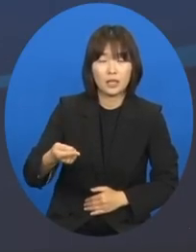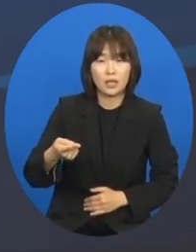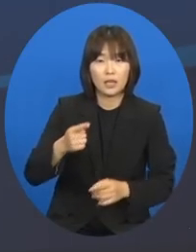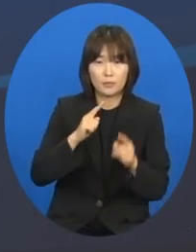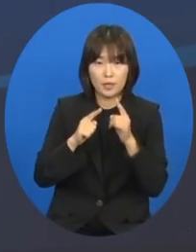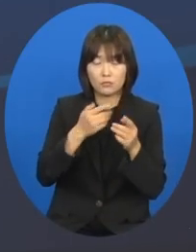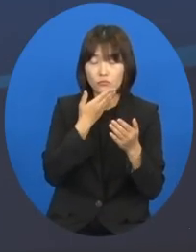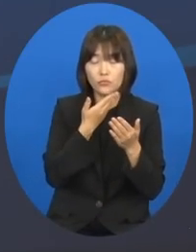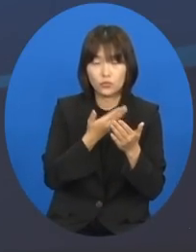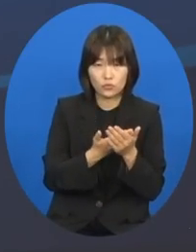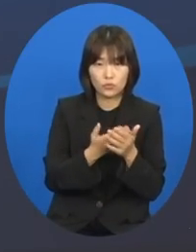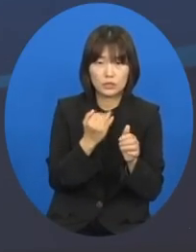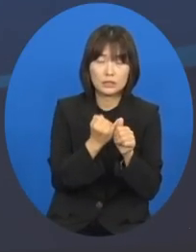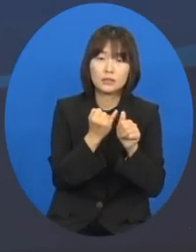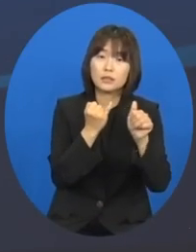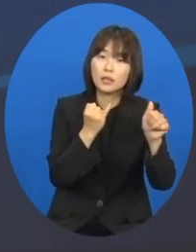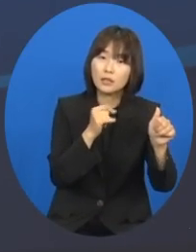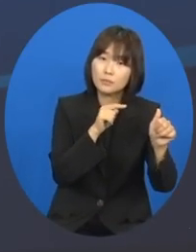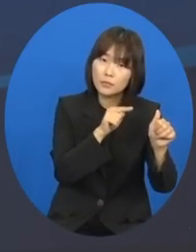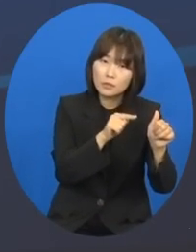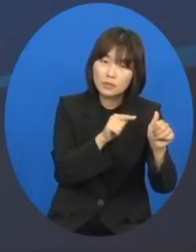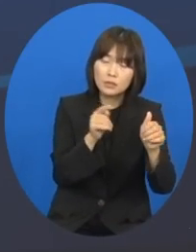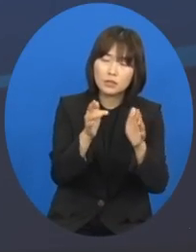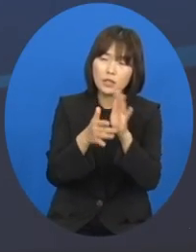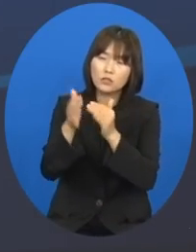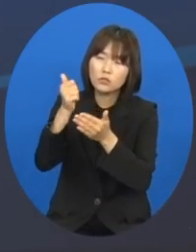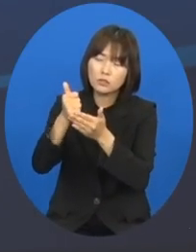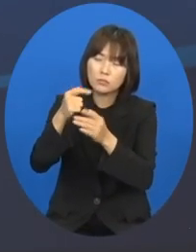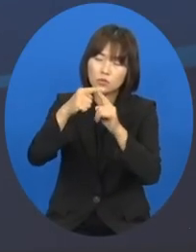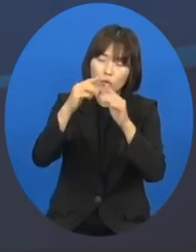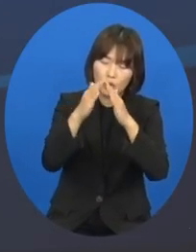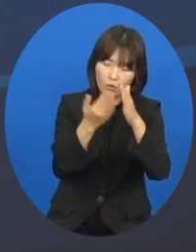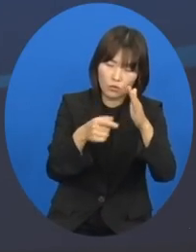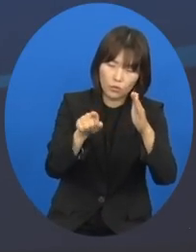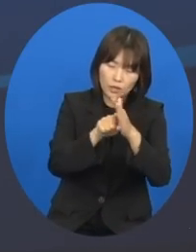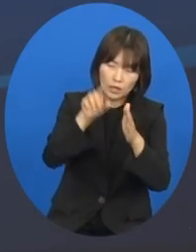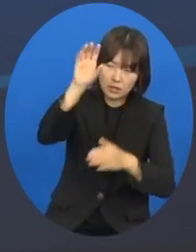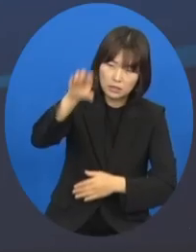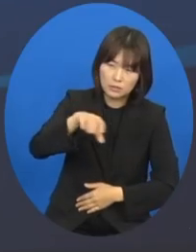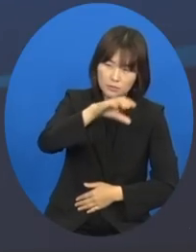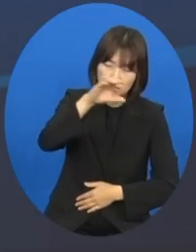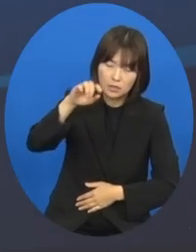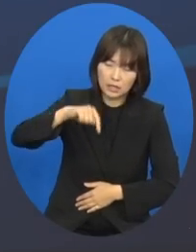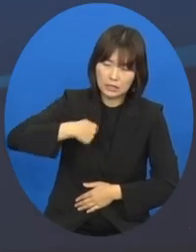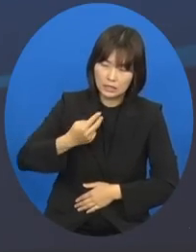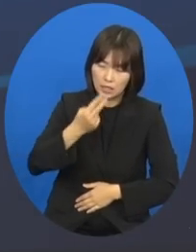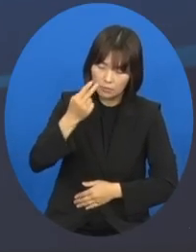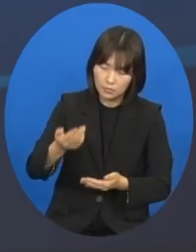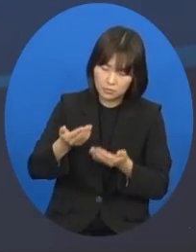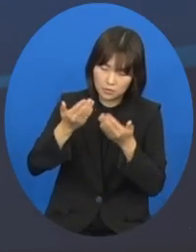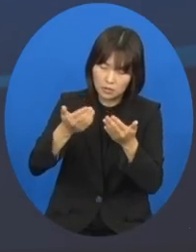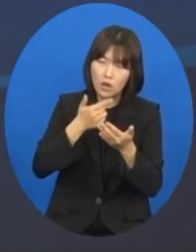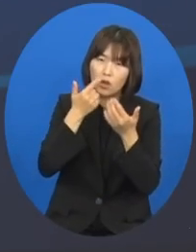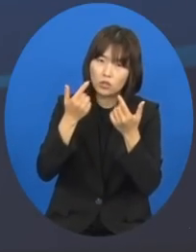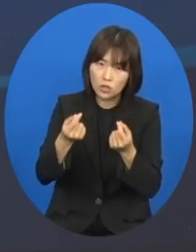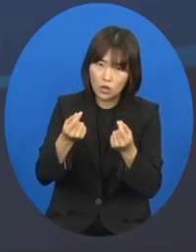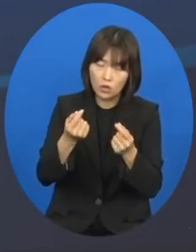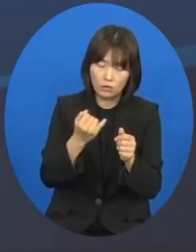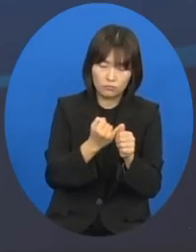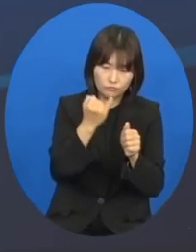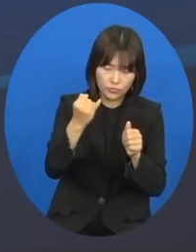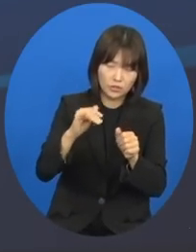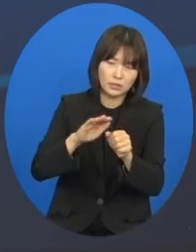남편은 어떻게 해야 돼요 예수님이 교회를 위해서 십자가에서 자기 생명을내어 주신 것처럼 아내를